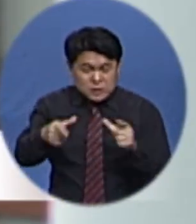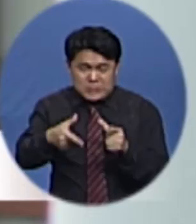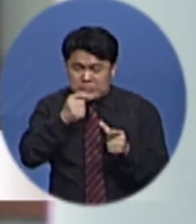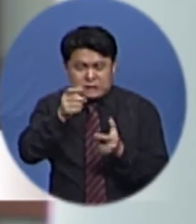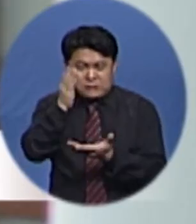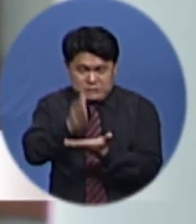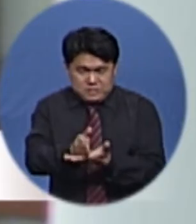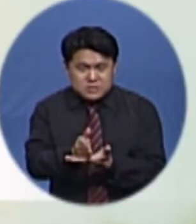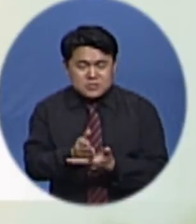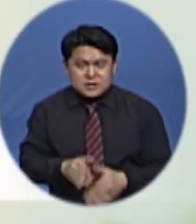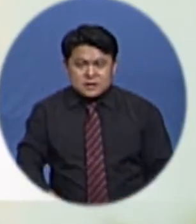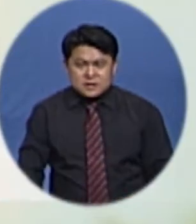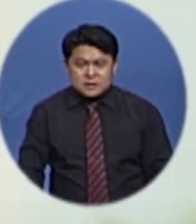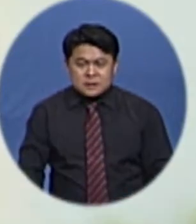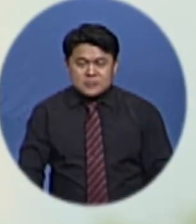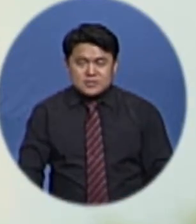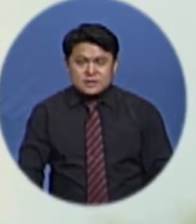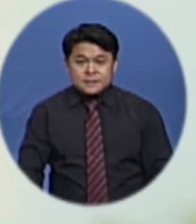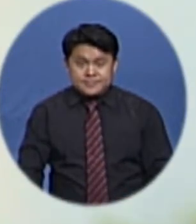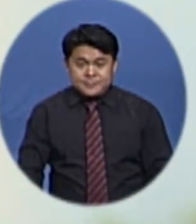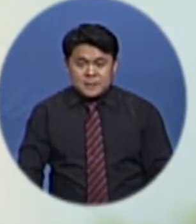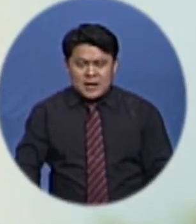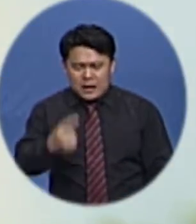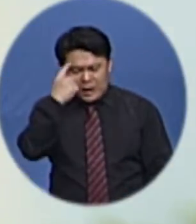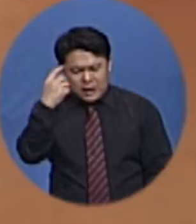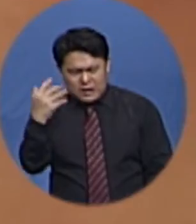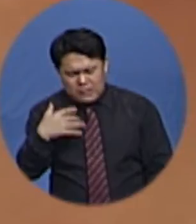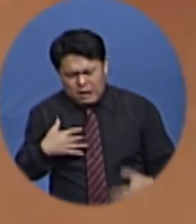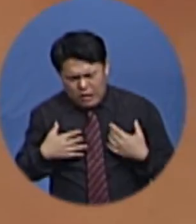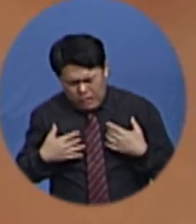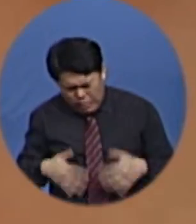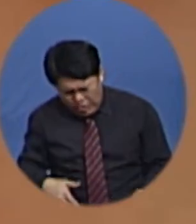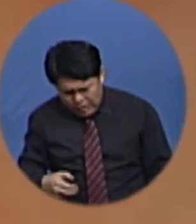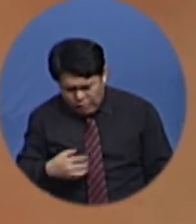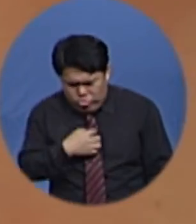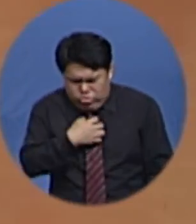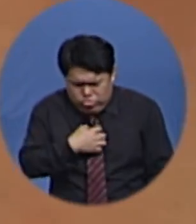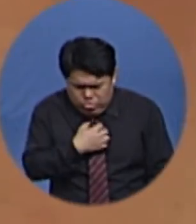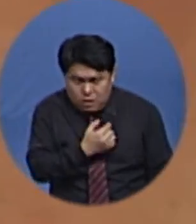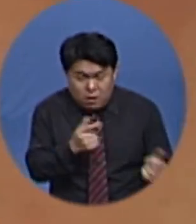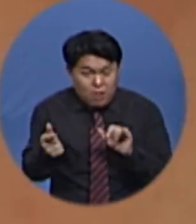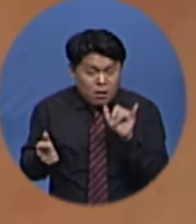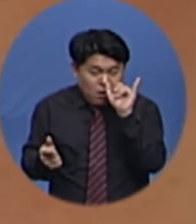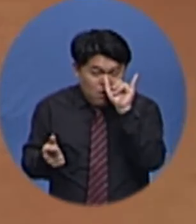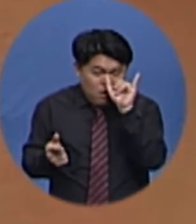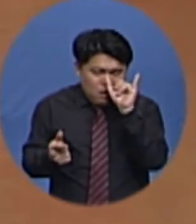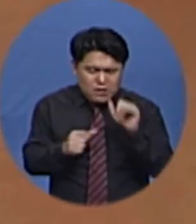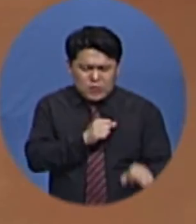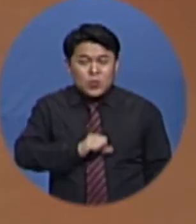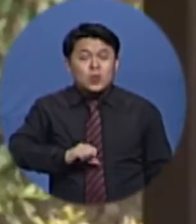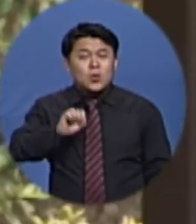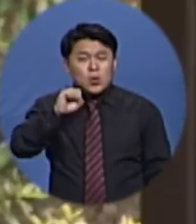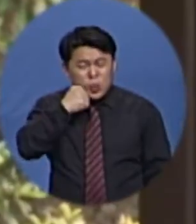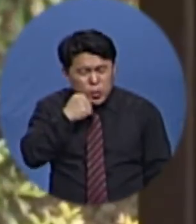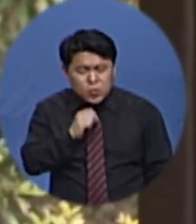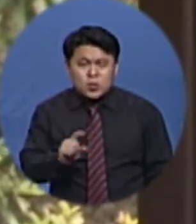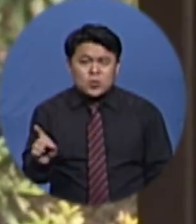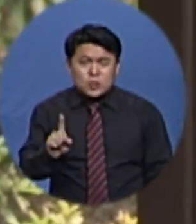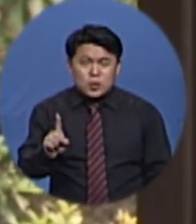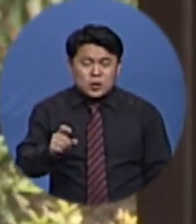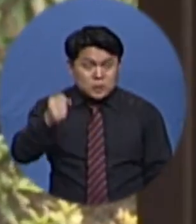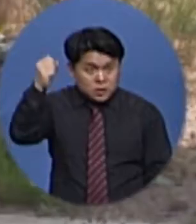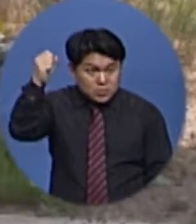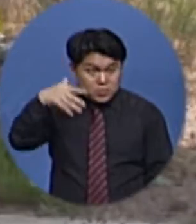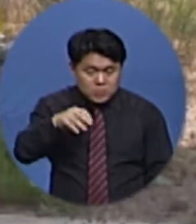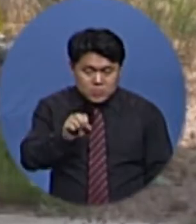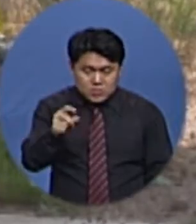마시지 않는 게 좋습니다. 두통, 피로감, 메스꺼움 같은 증상이 견딜 수 없을 정도라면